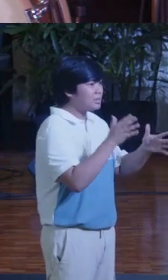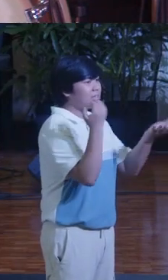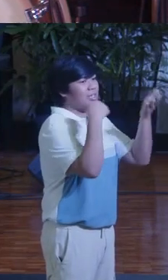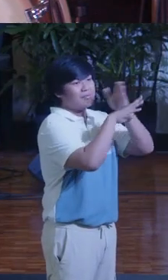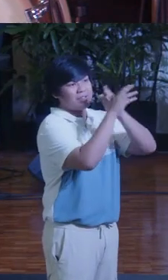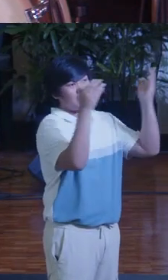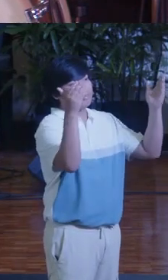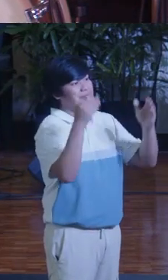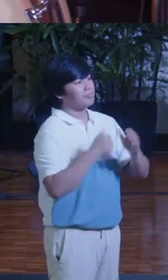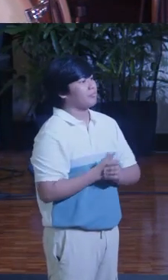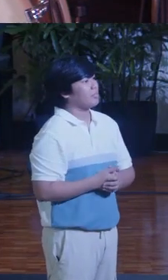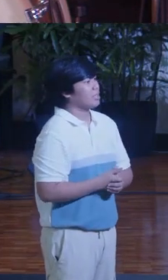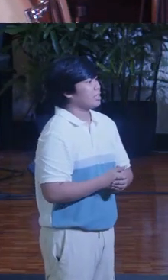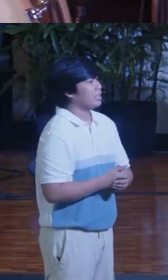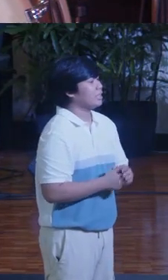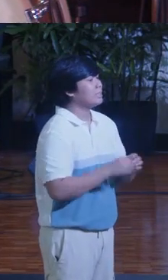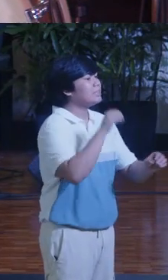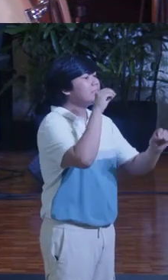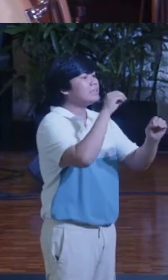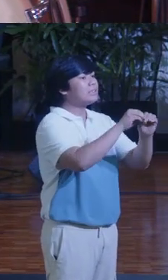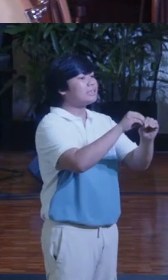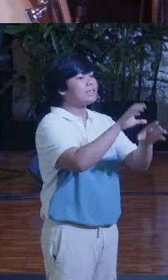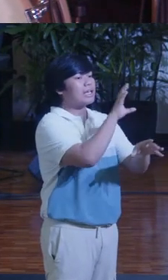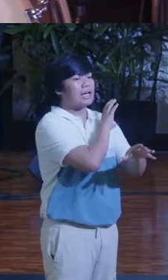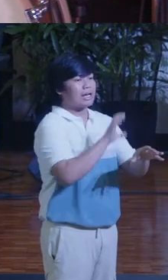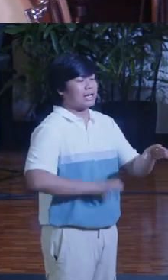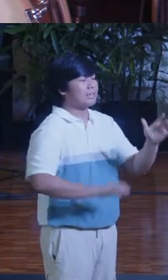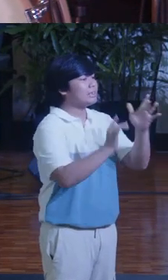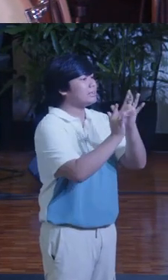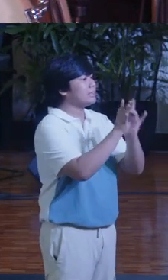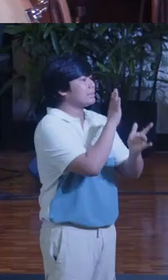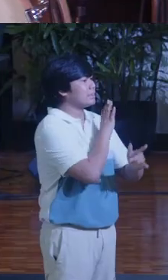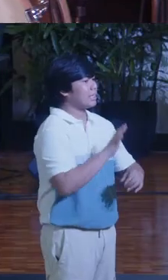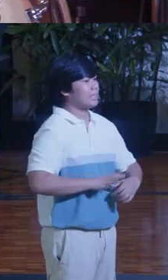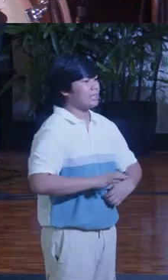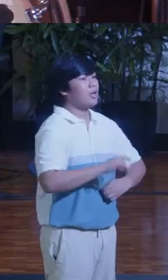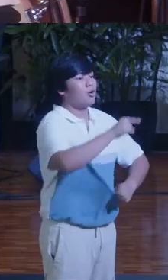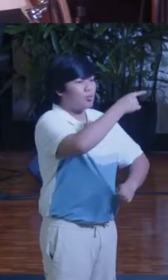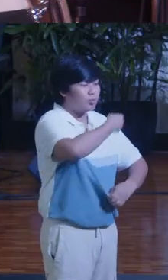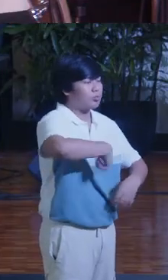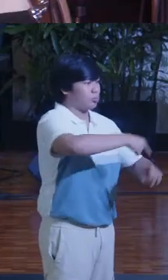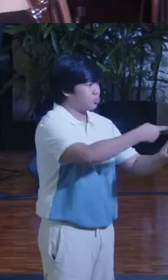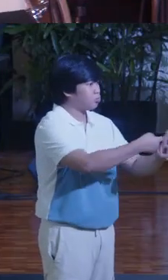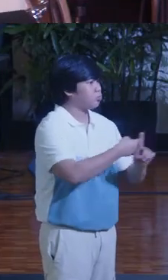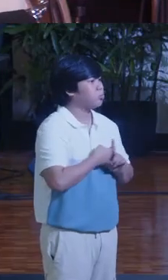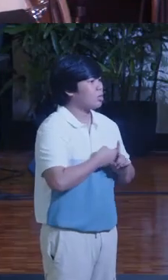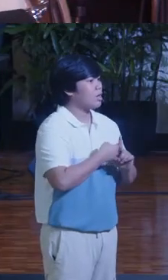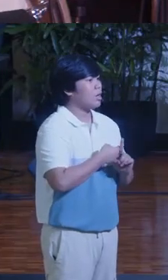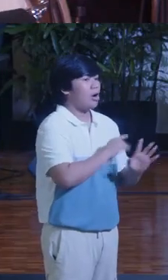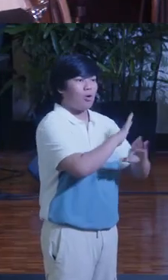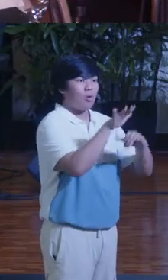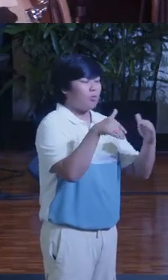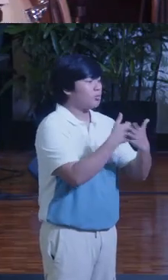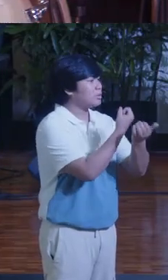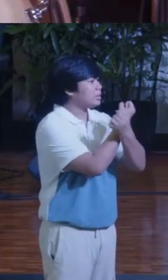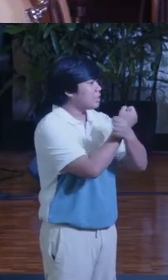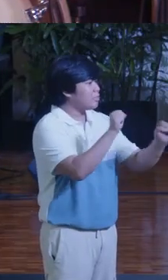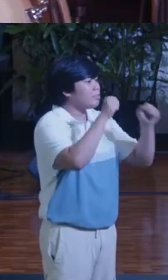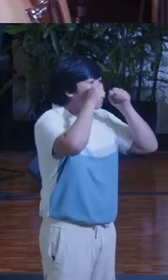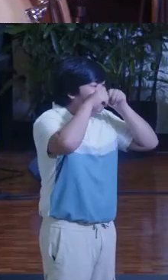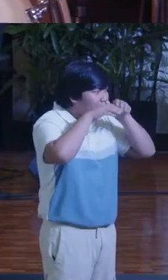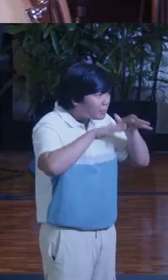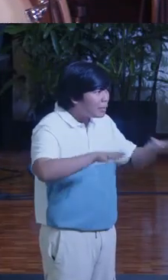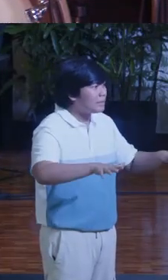heavenly realms. In Christ Jesus, tinatanggap natin ang blessing ng salvation,